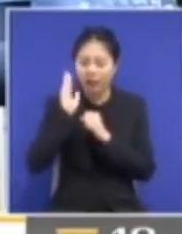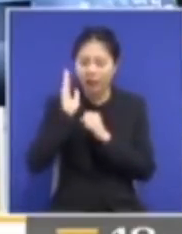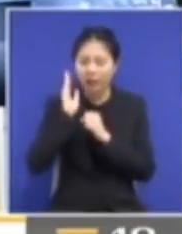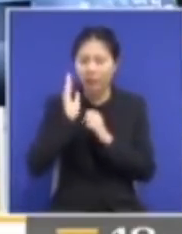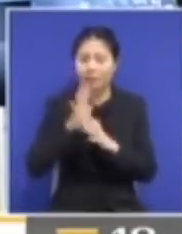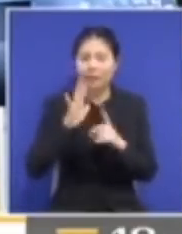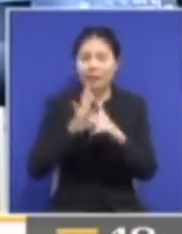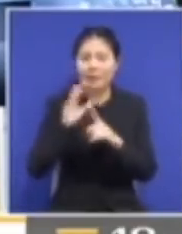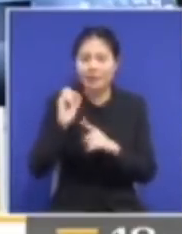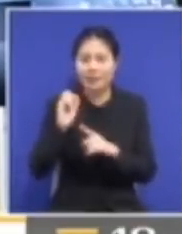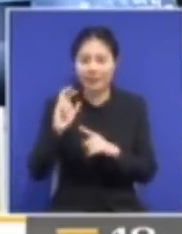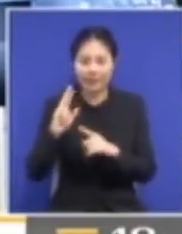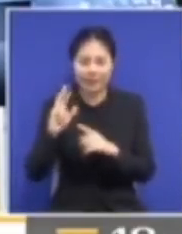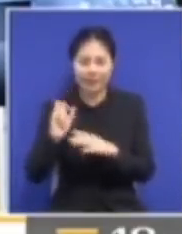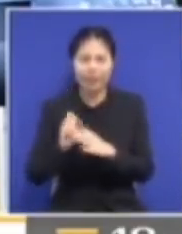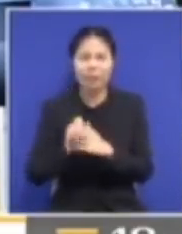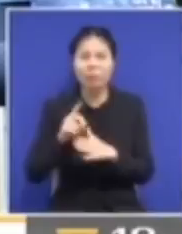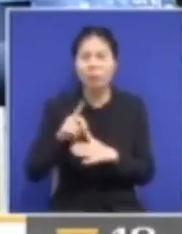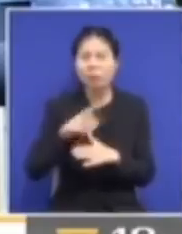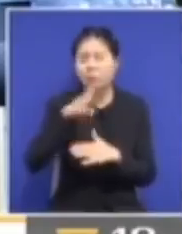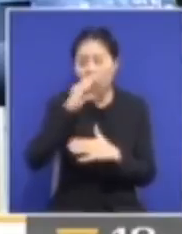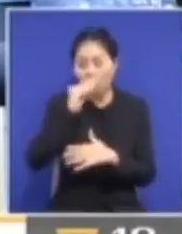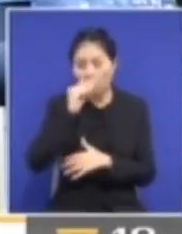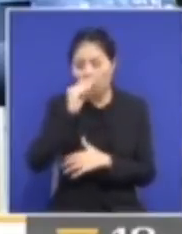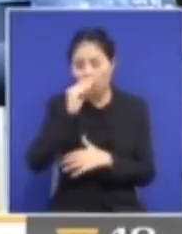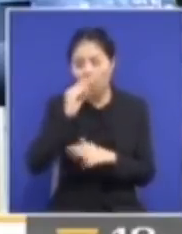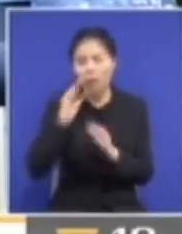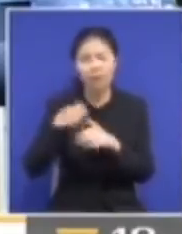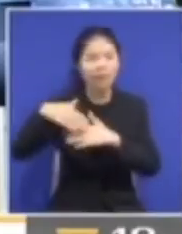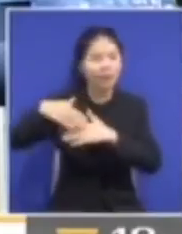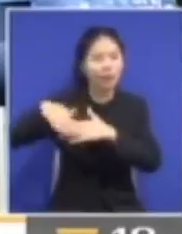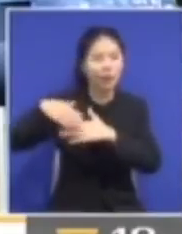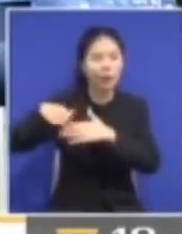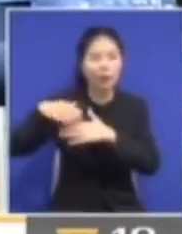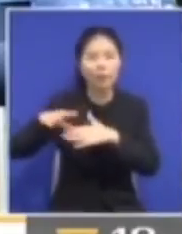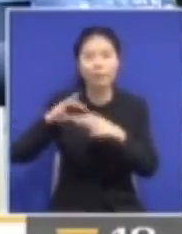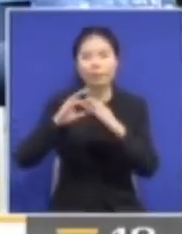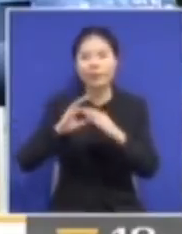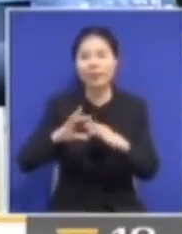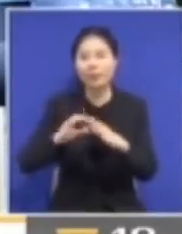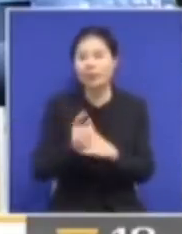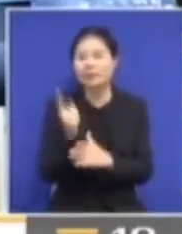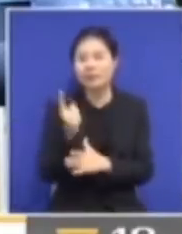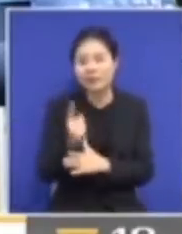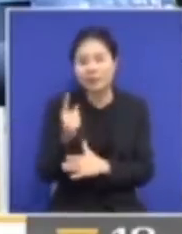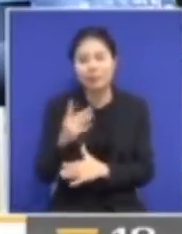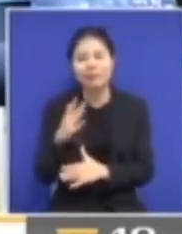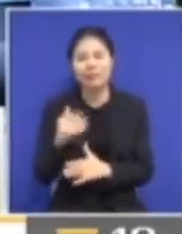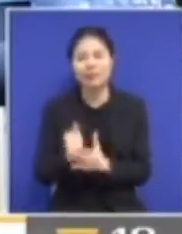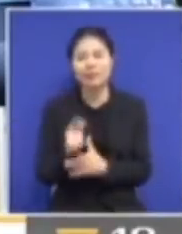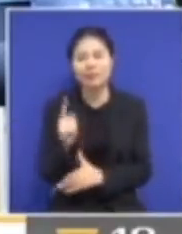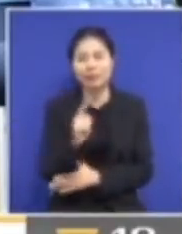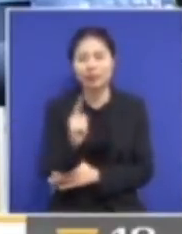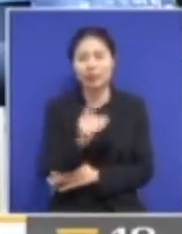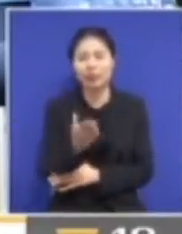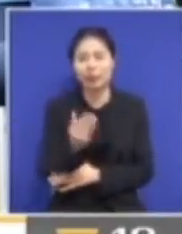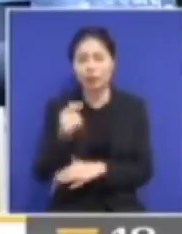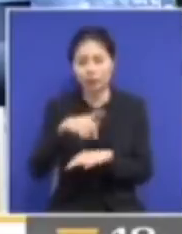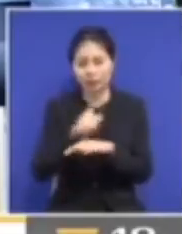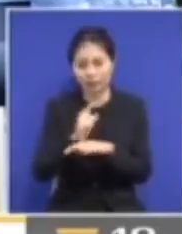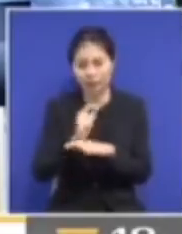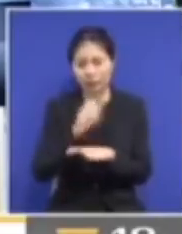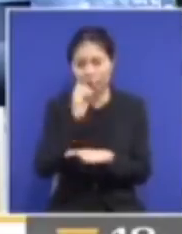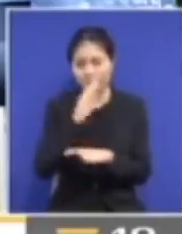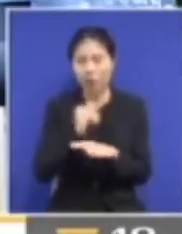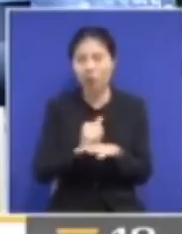ไกลพูดถึงย้อนอดีตและข้อมูลไม่แน่ใจว่าเป็นจริงแค่ไหนค่ะแล้วก็ขอให้ท่านประธานใช้ข้อบังคับ